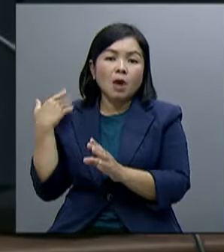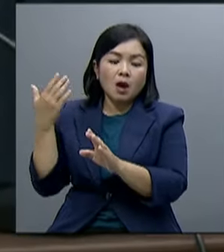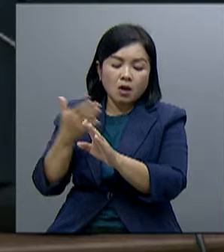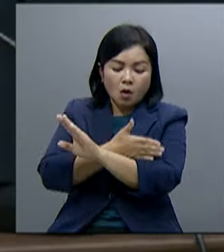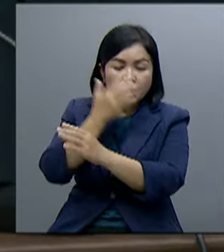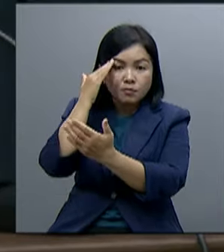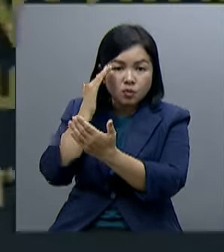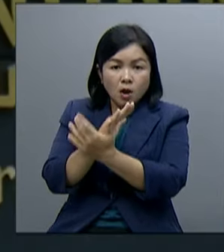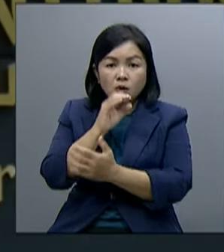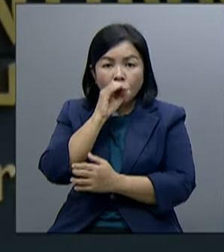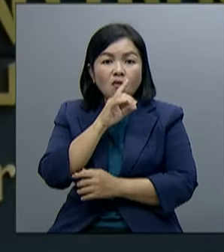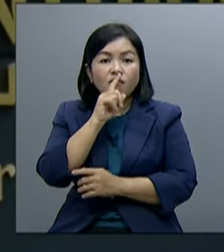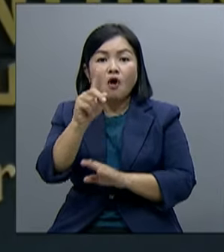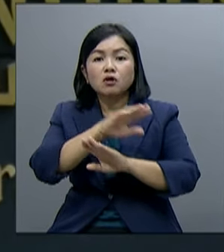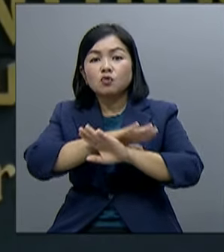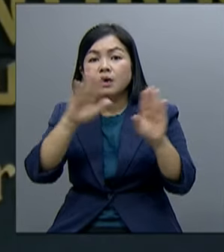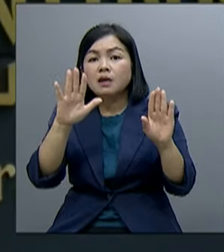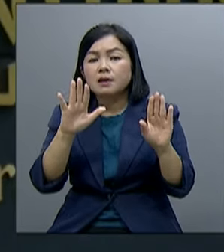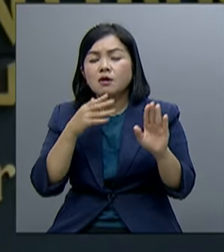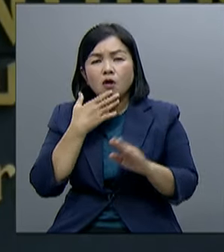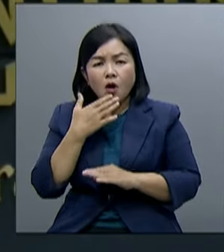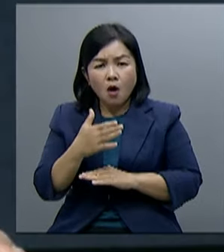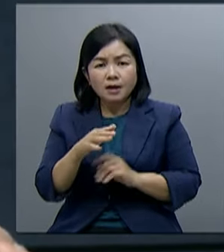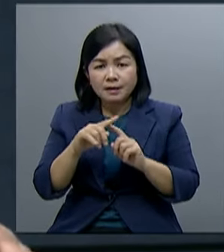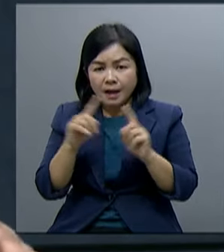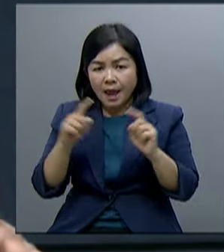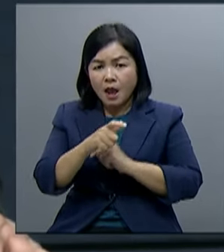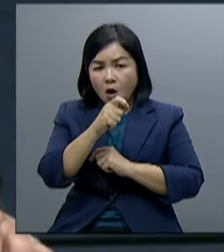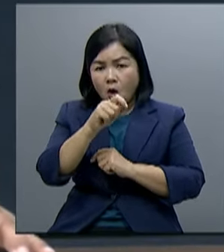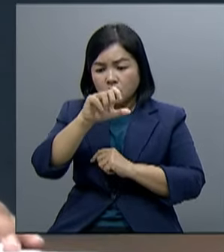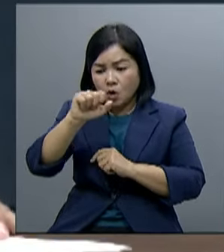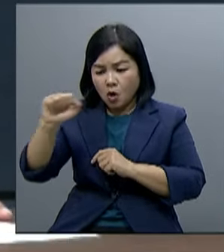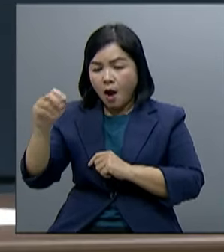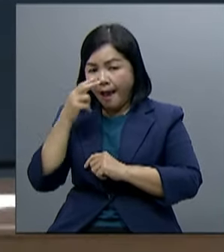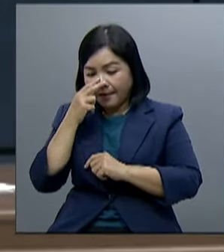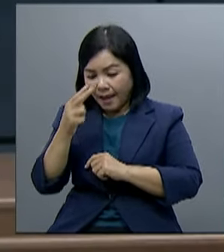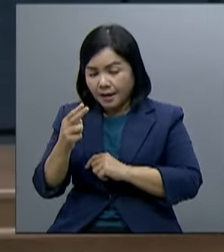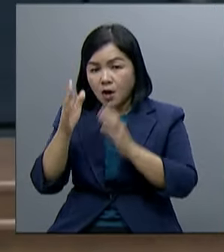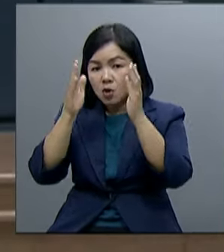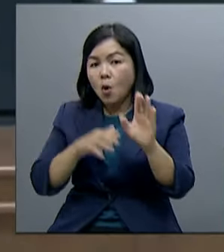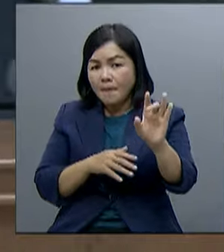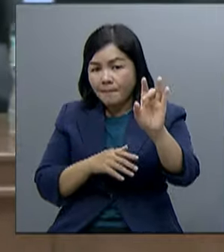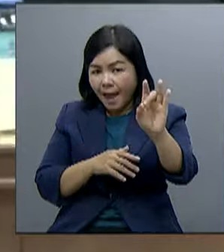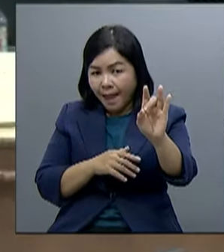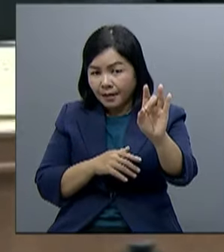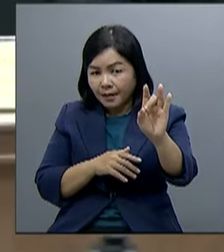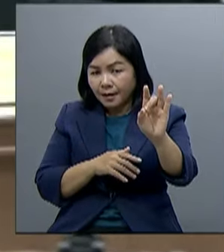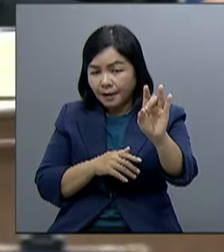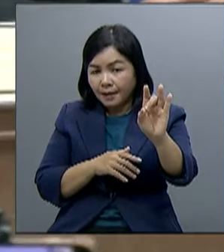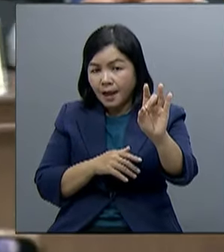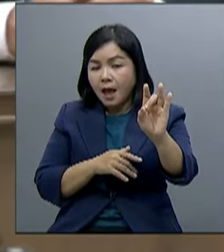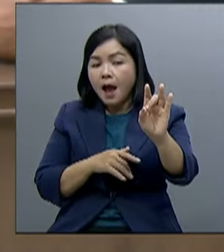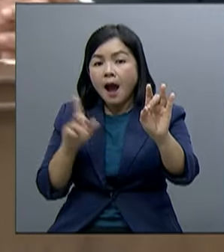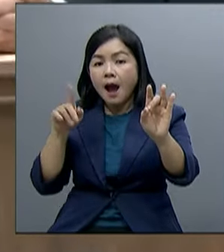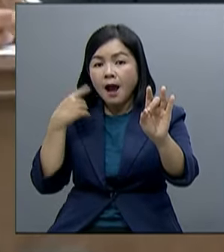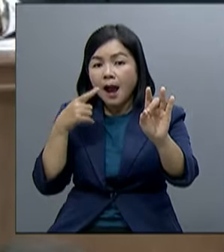สอบสวนมีคำสั่งไม่ฟ้องคดีนี้มาโดยตลอดค่ะแต่อสสมีความเห็นว่าแม้ผู้ต้องหาทั้ง 8คนจะไม่ประสงค์ให้ใคร